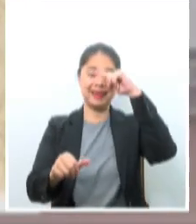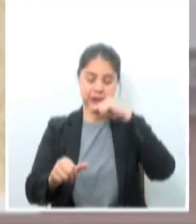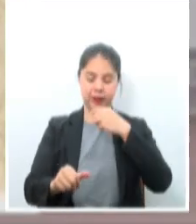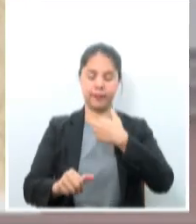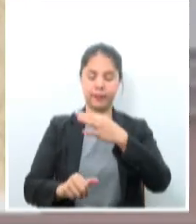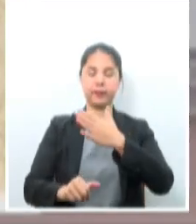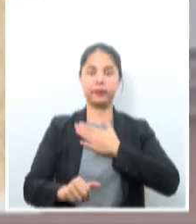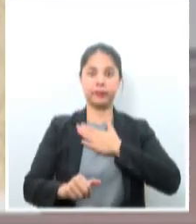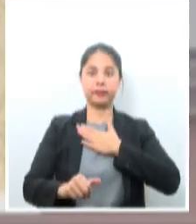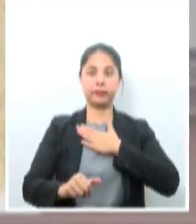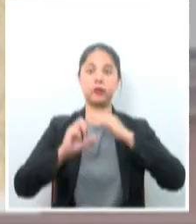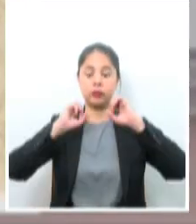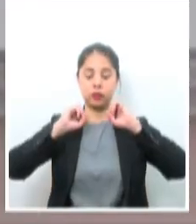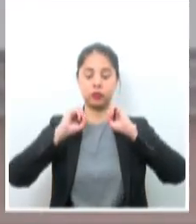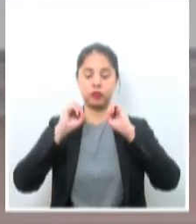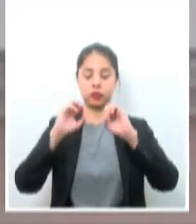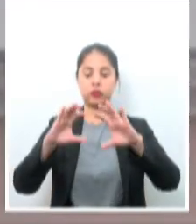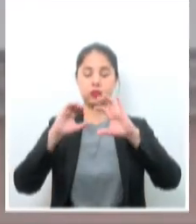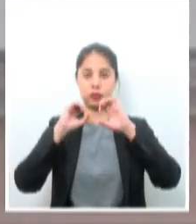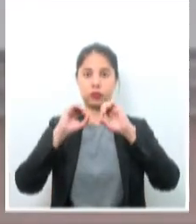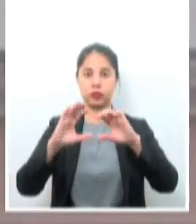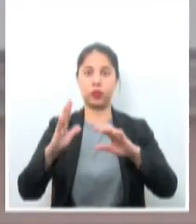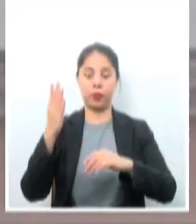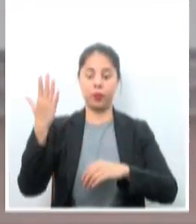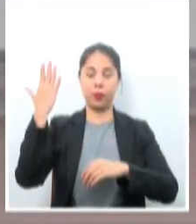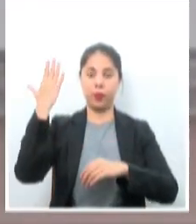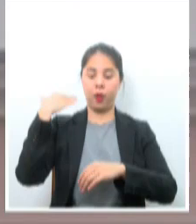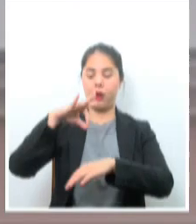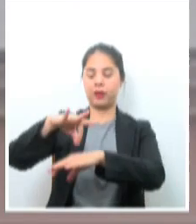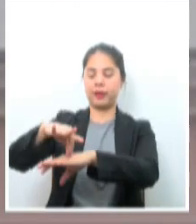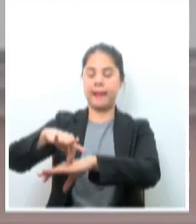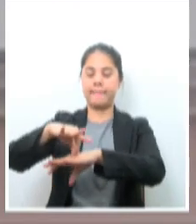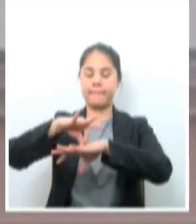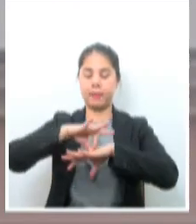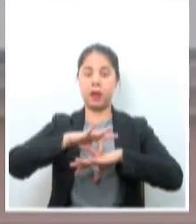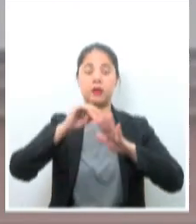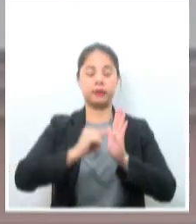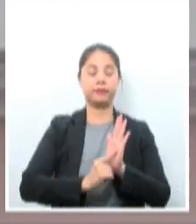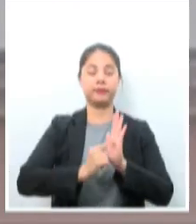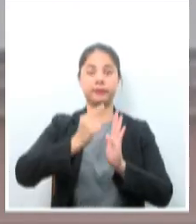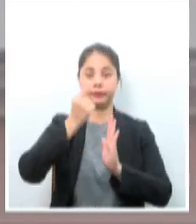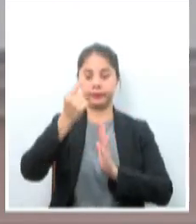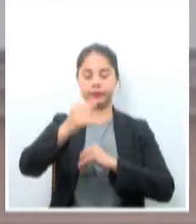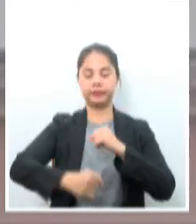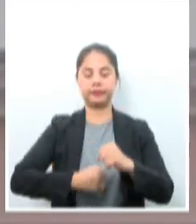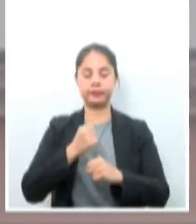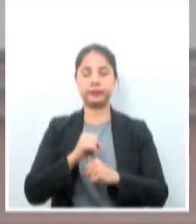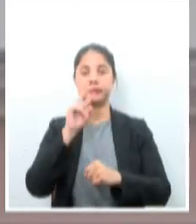นะครับผมเริ่มเข้ารับการบรรจุเป็นข้าราชการครูนะครับเมื่อปี